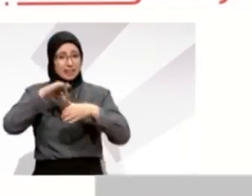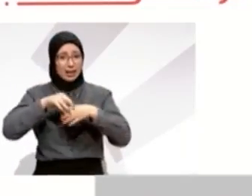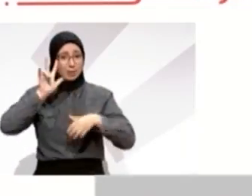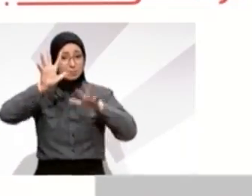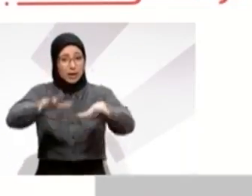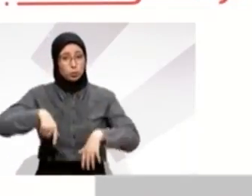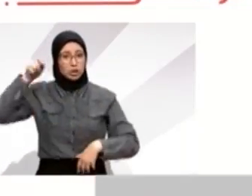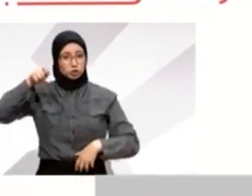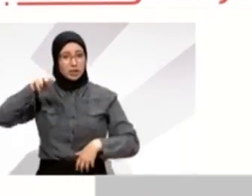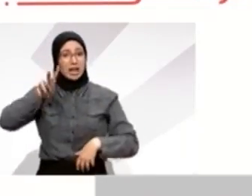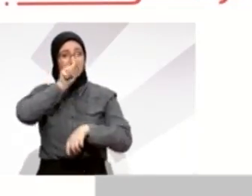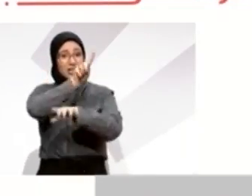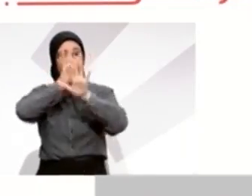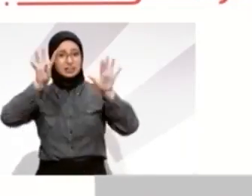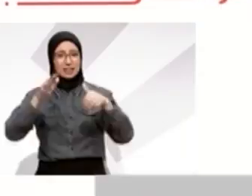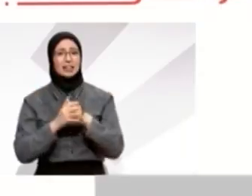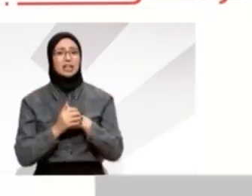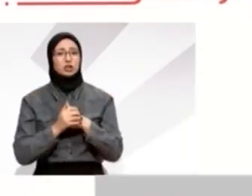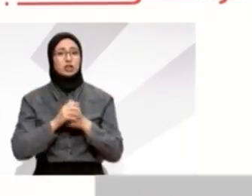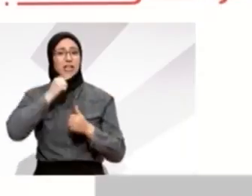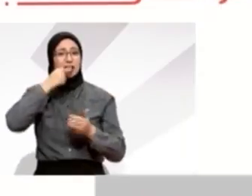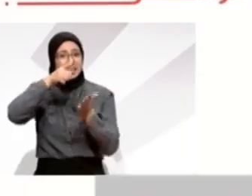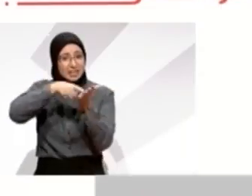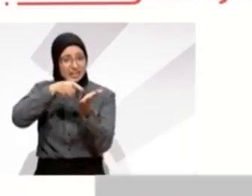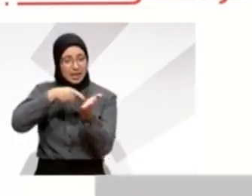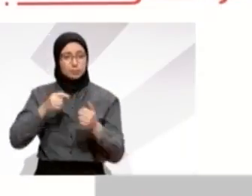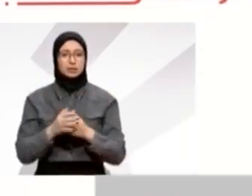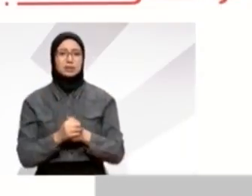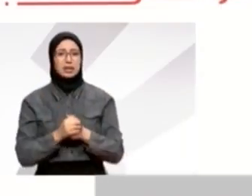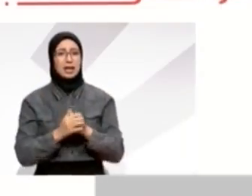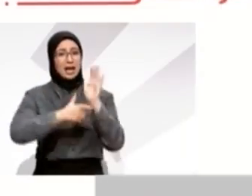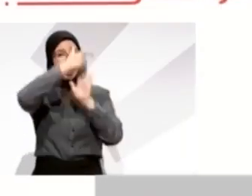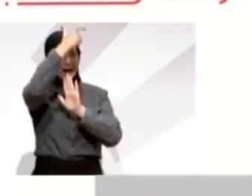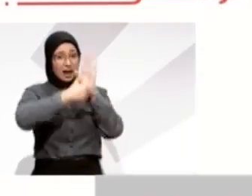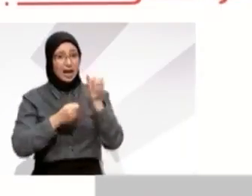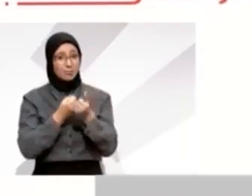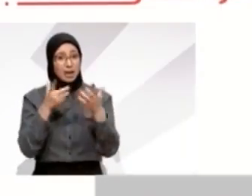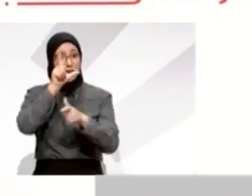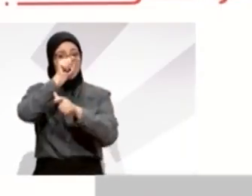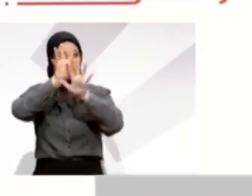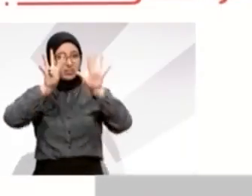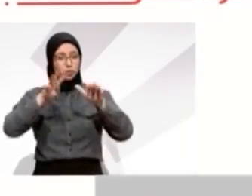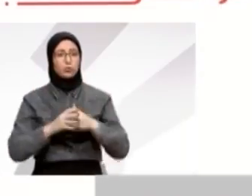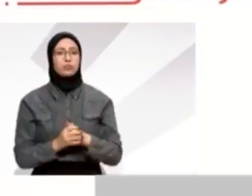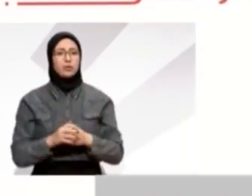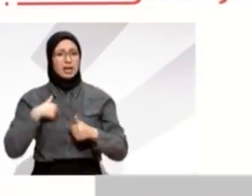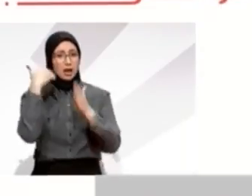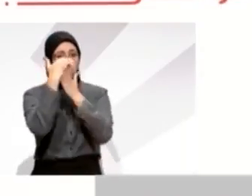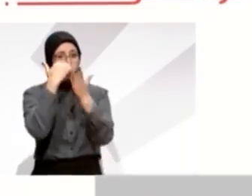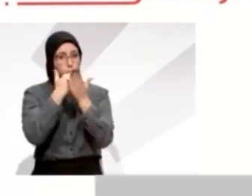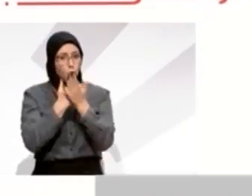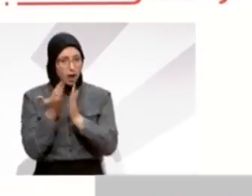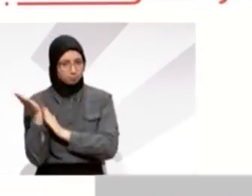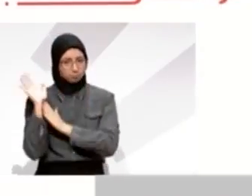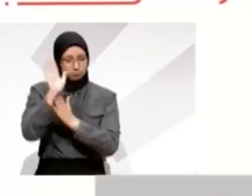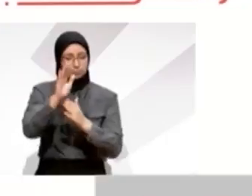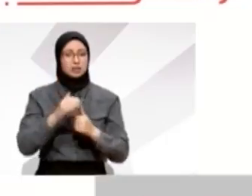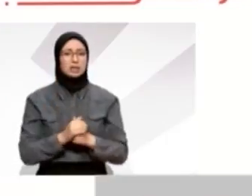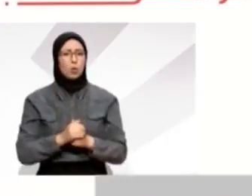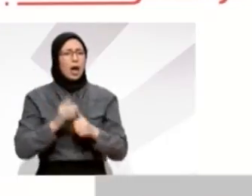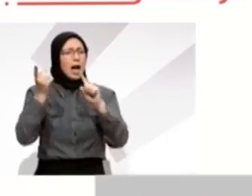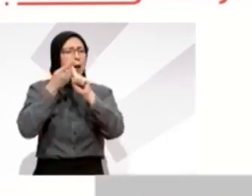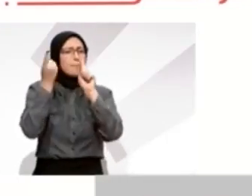2019 الدائره الانتخابيه القائمه رقم تسعه وعشرين البرنامج التالي من